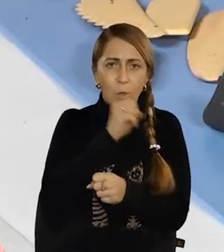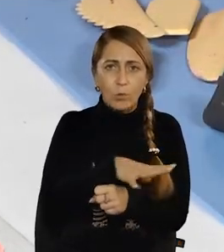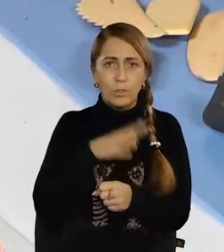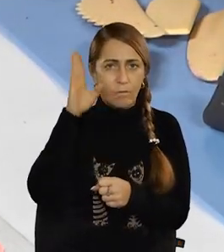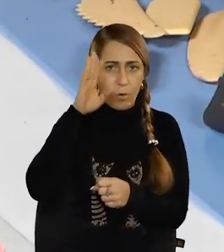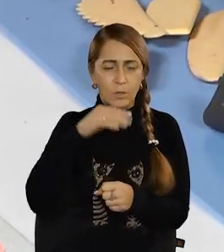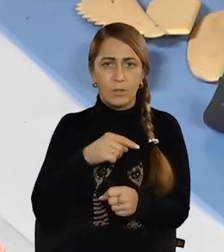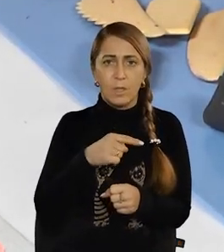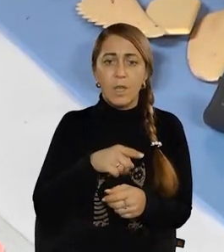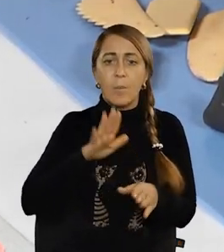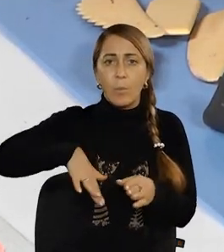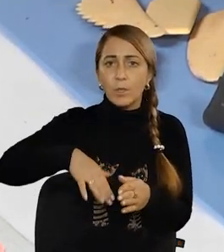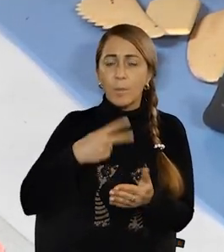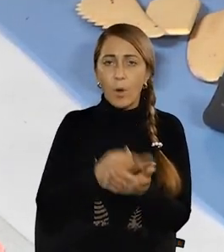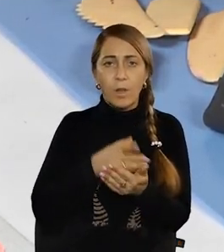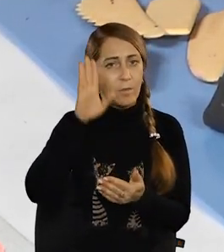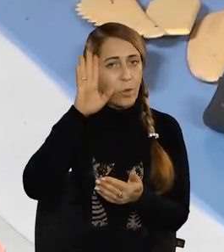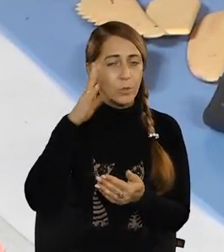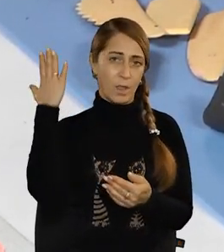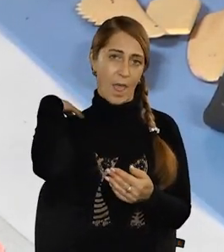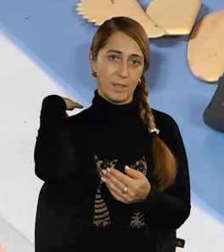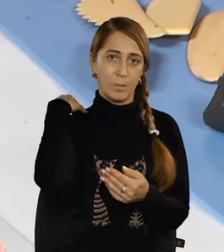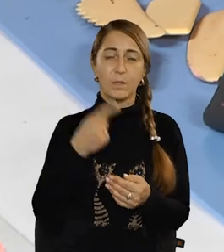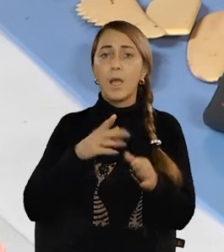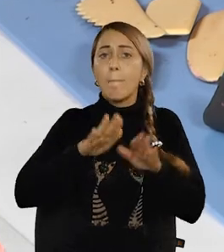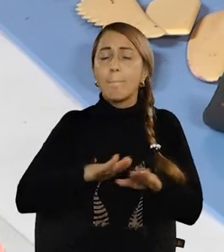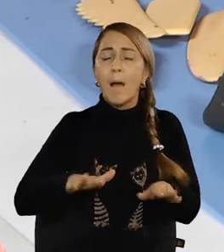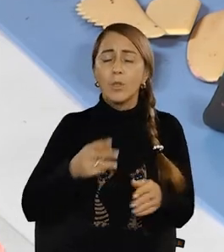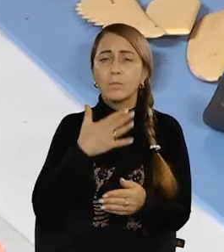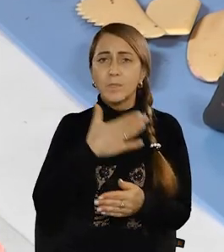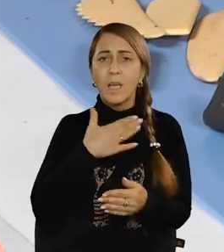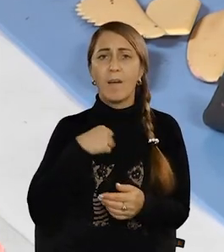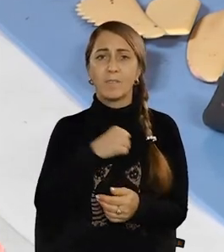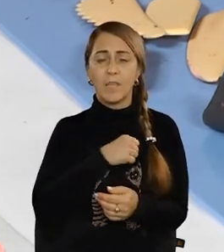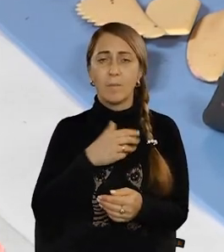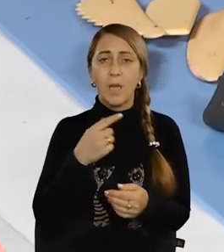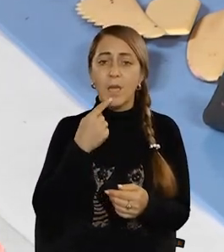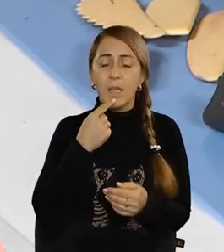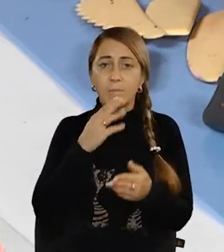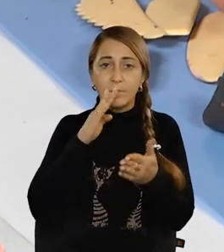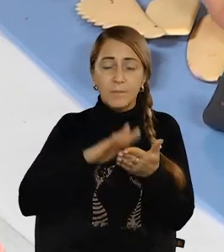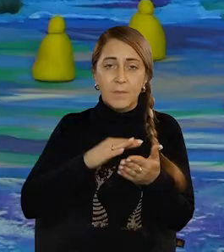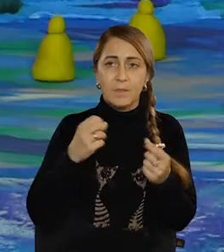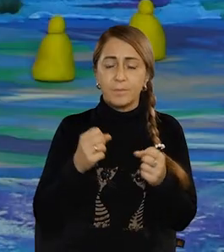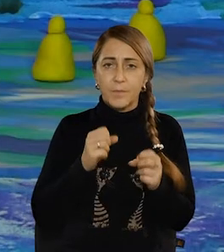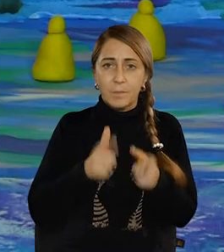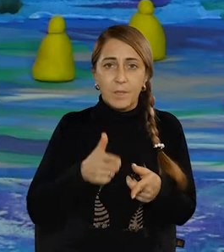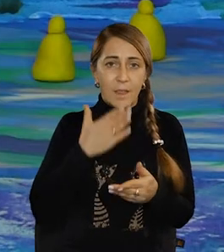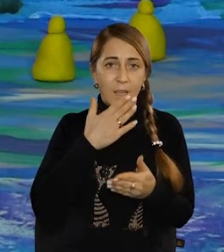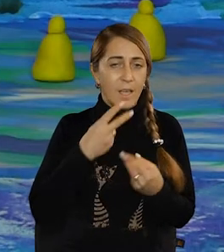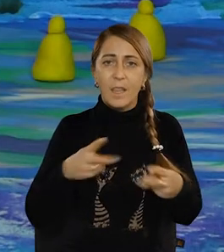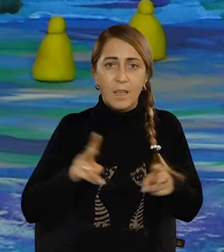її залишки. Потім поклав хлопчика на спину. Малюк дихав сам, і штучне дихання не знадобилося. «Я ж